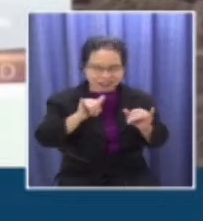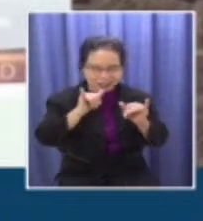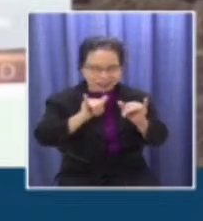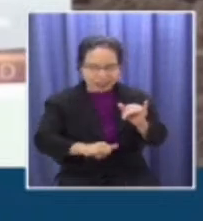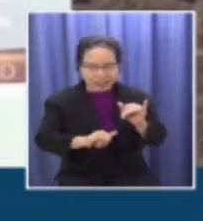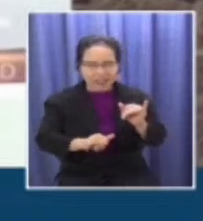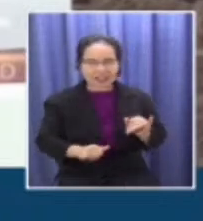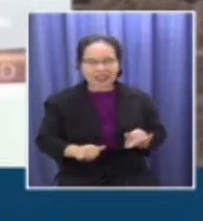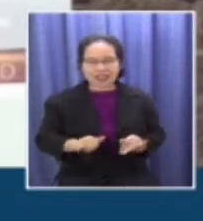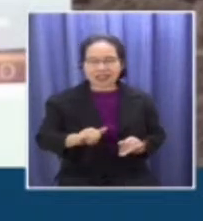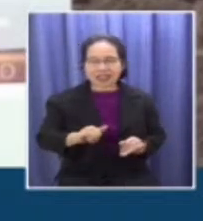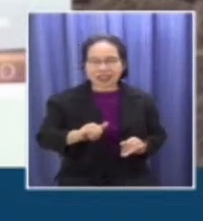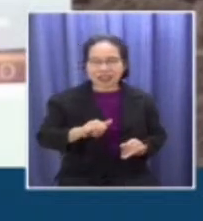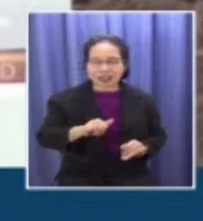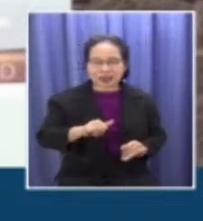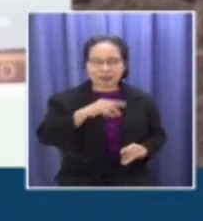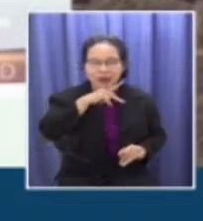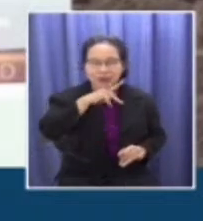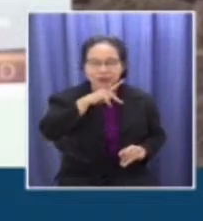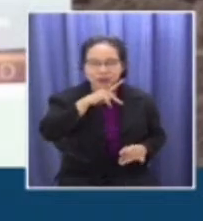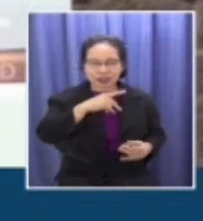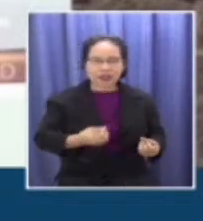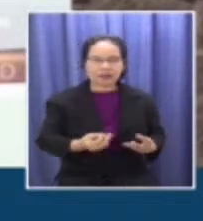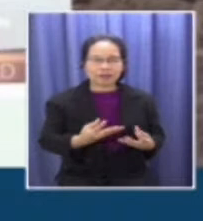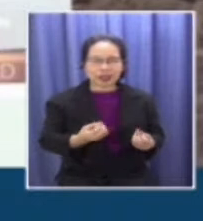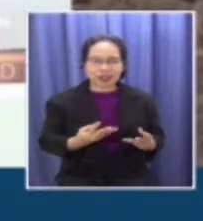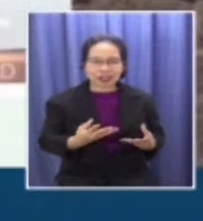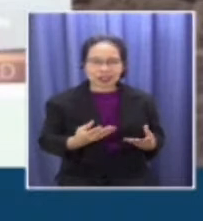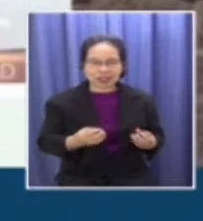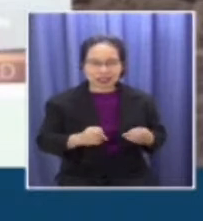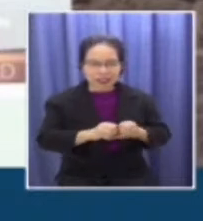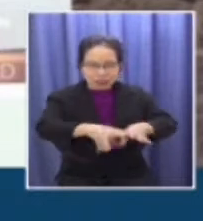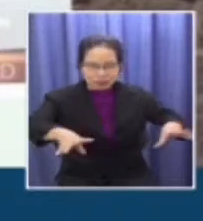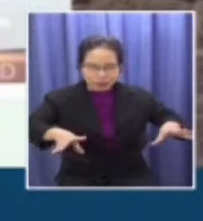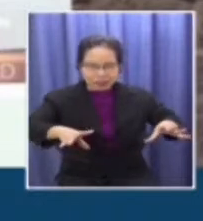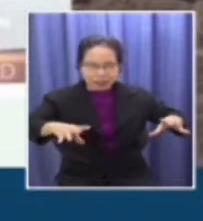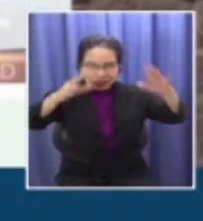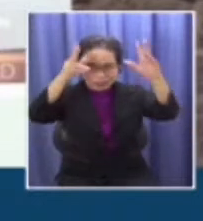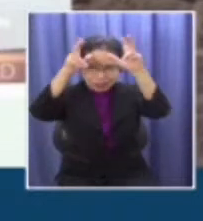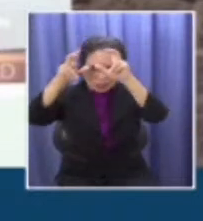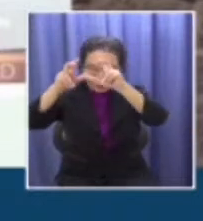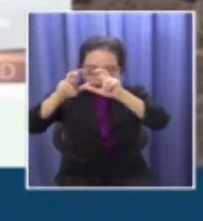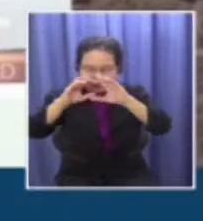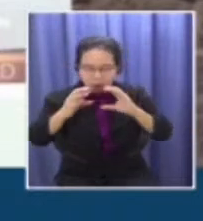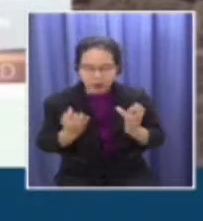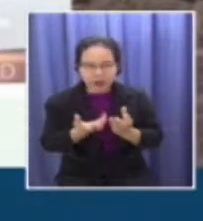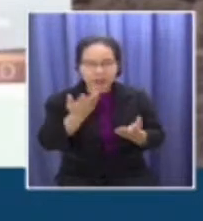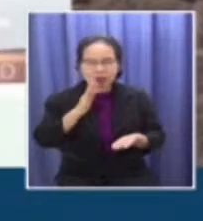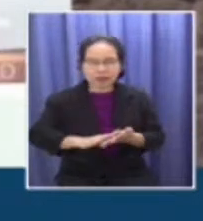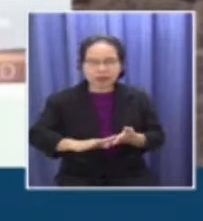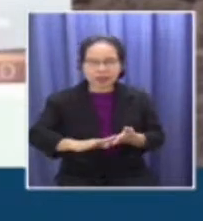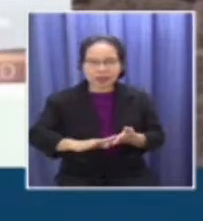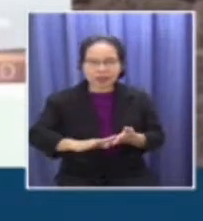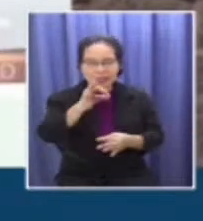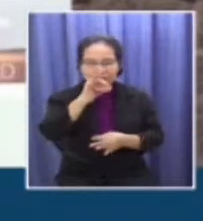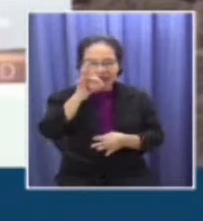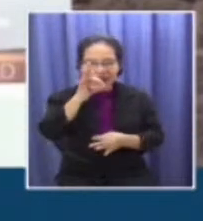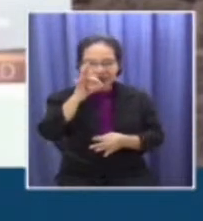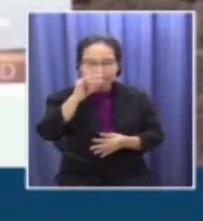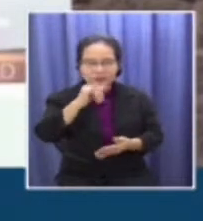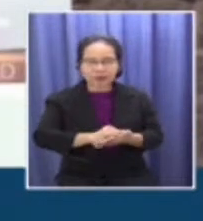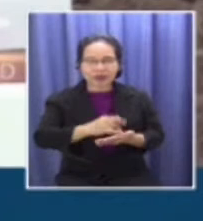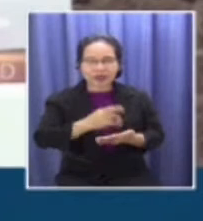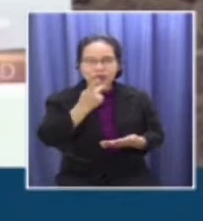nti mprako no kogu nsuo no mu ewuwuyɛ ɛma ahomane no kaa nsuo no mu nti ahomane a wɔkɔ mprako no mu